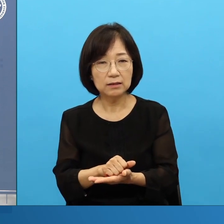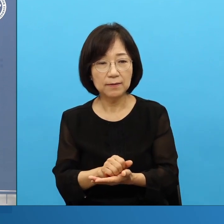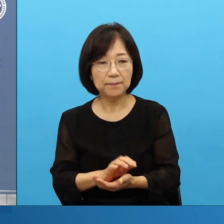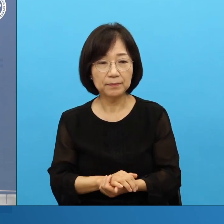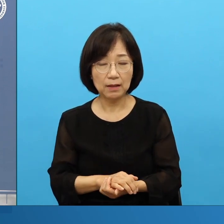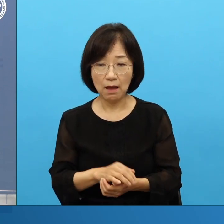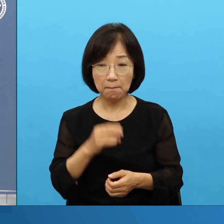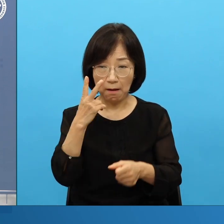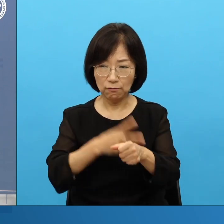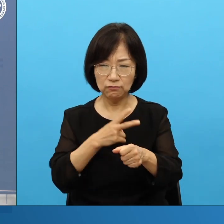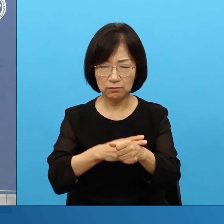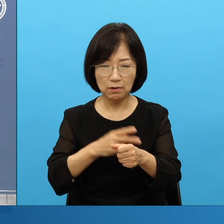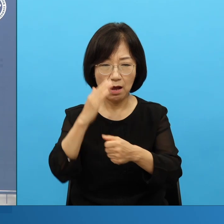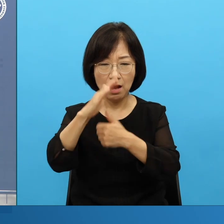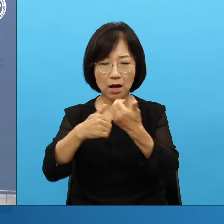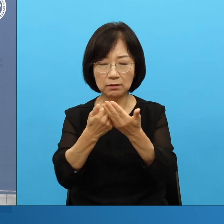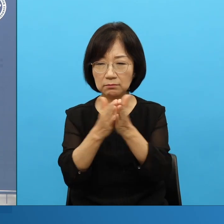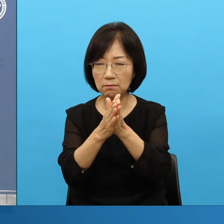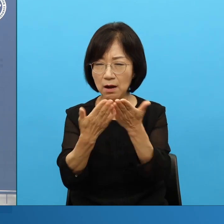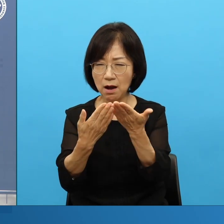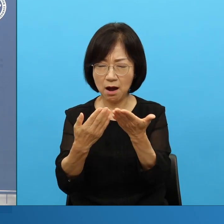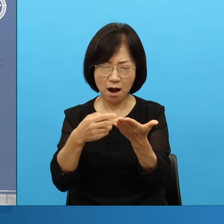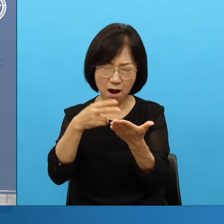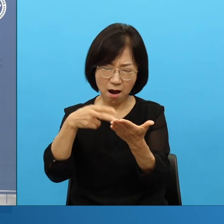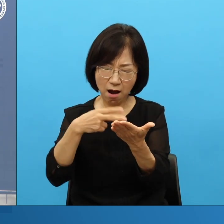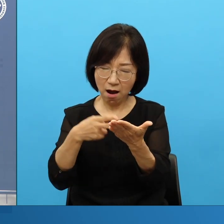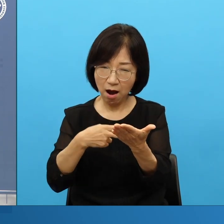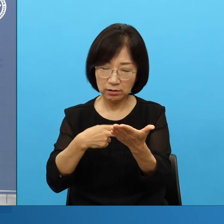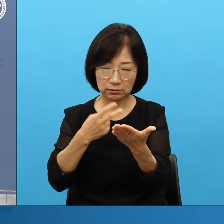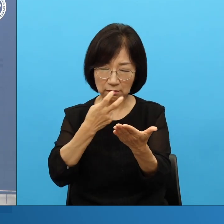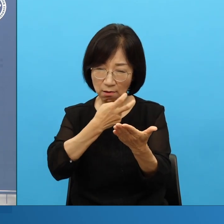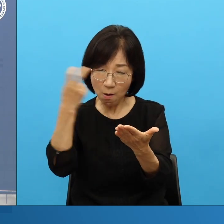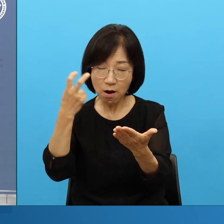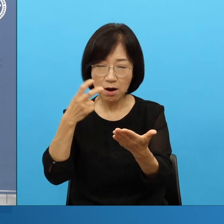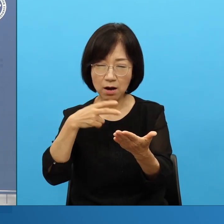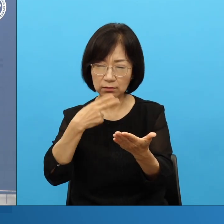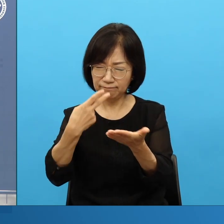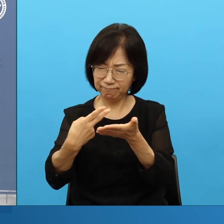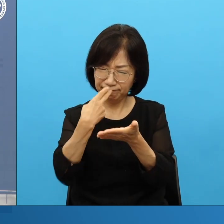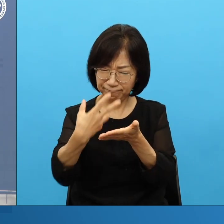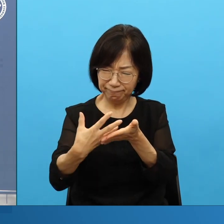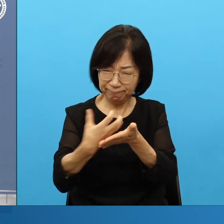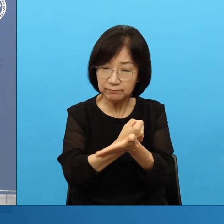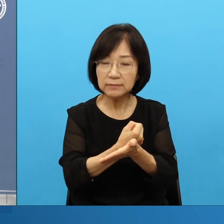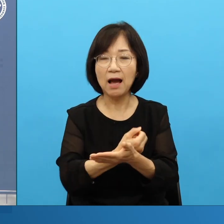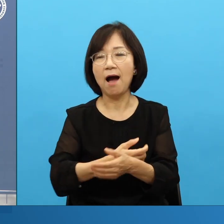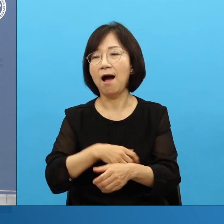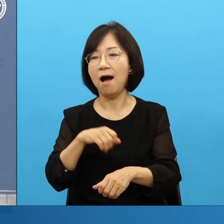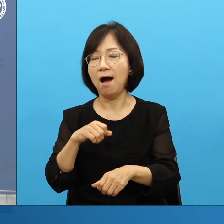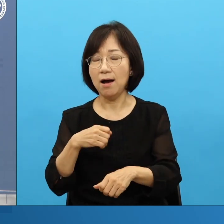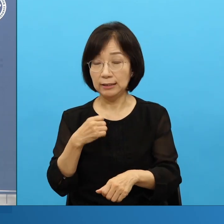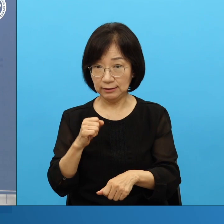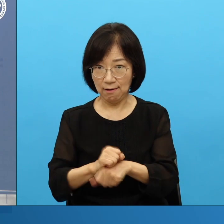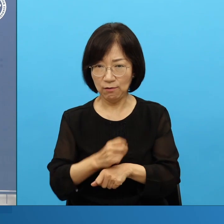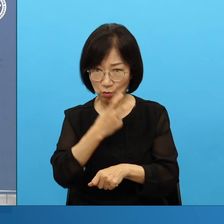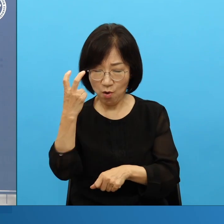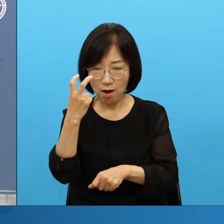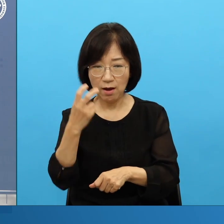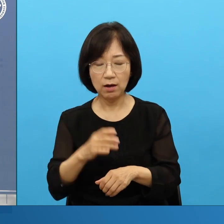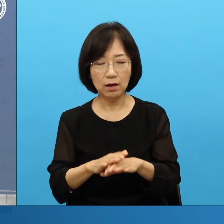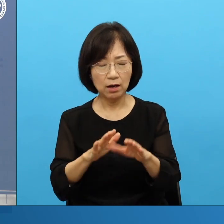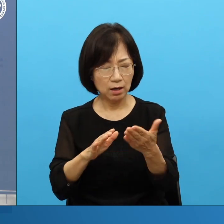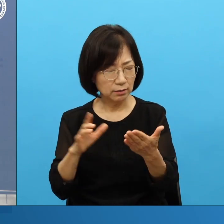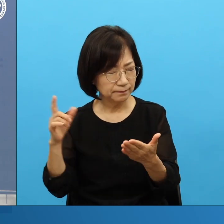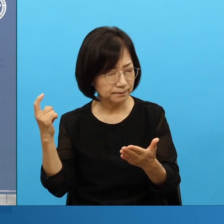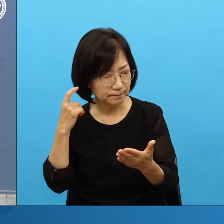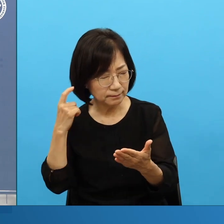압니다. 그런데 바리새인 편 계속 들었는데 맞거든요. Now, Paul, he knew the Bible very well, and he always stood by the side of the Pharisees, but he knew that this